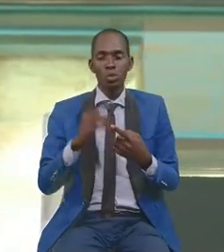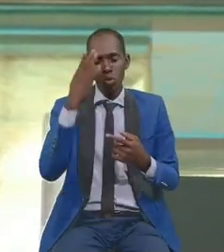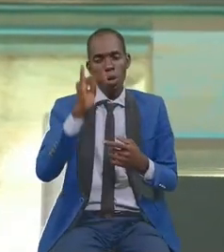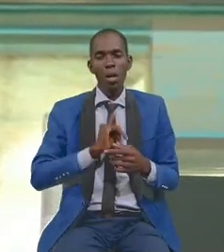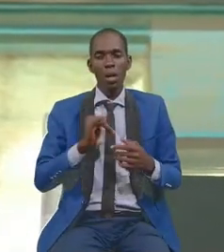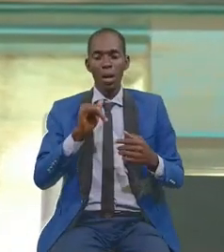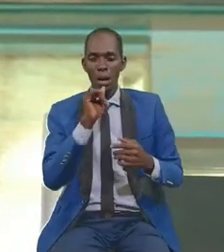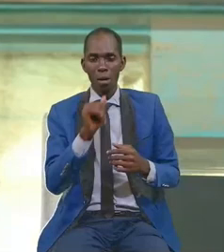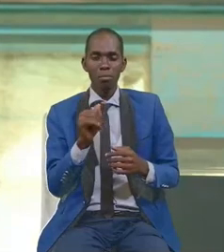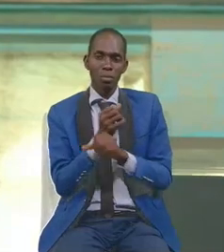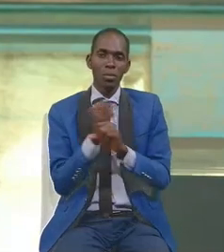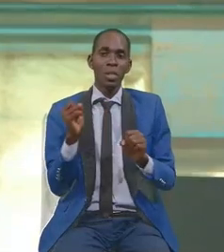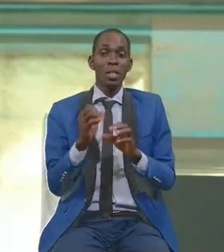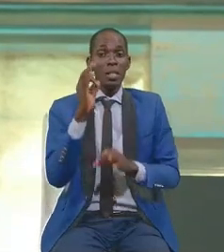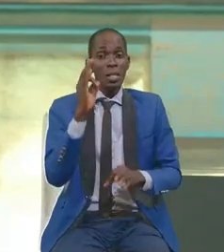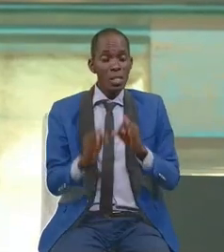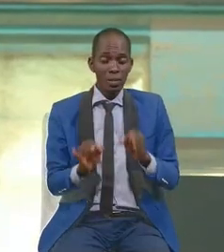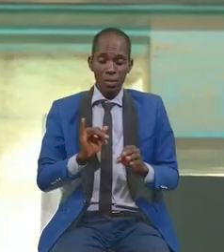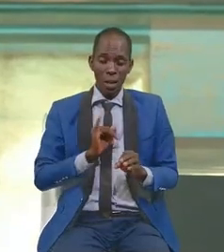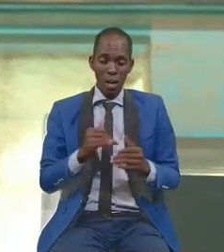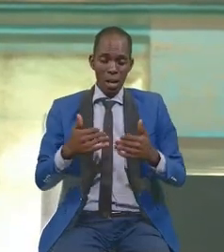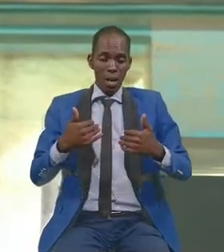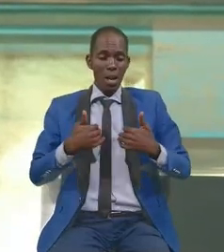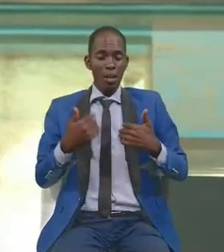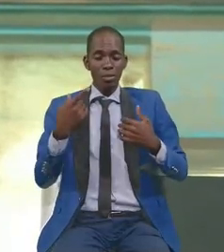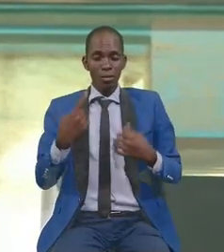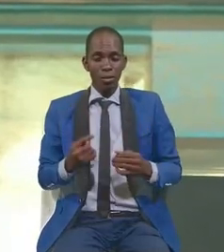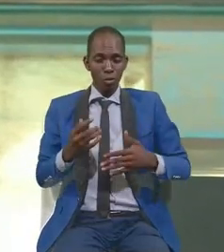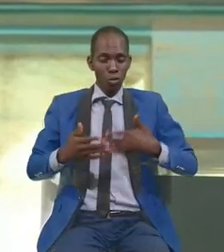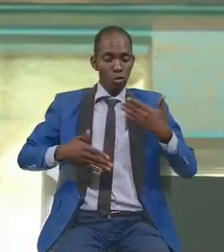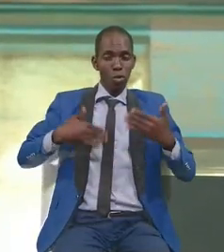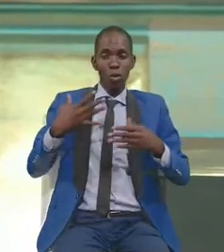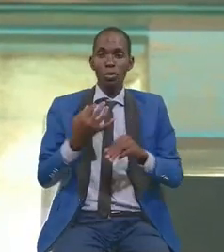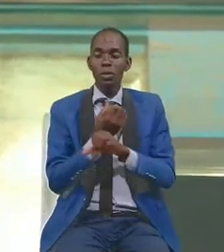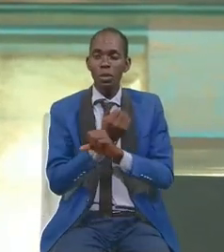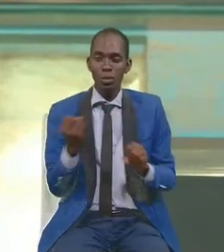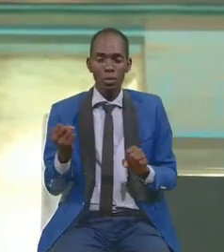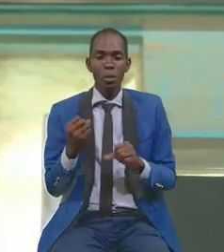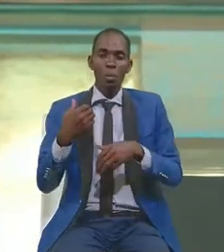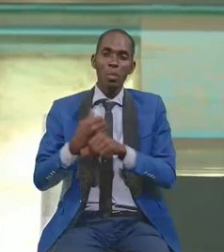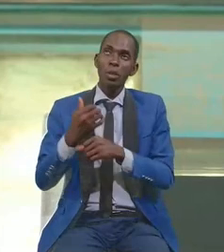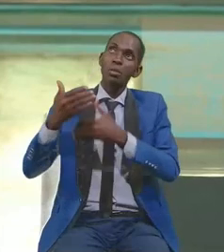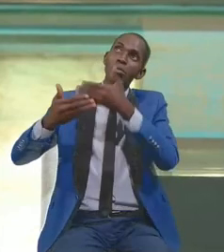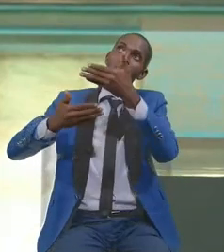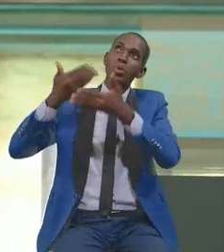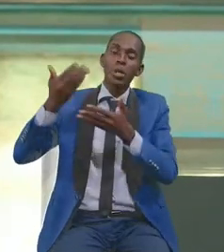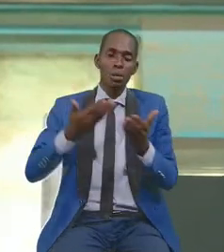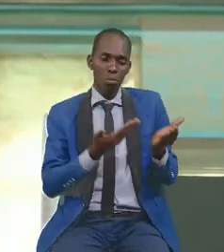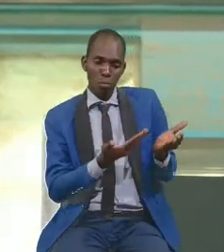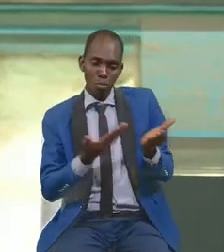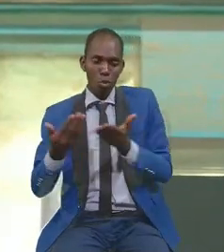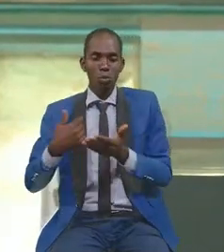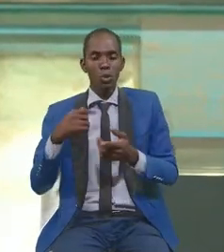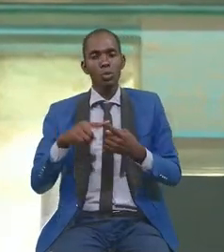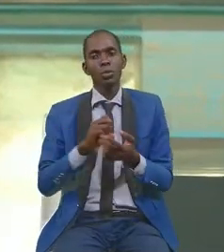salut, faire du progrès m'appelle à la pureté de la sanctification. Il va te sanctifier, il va